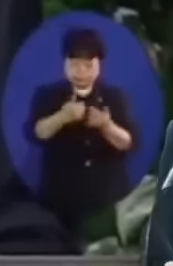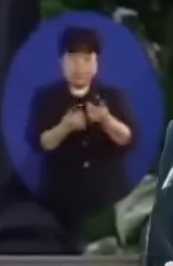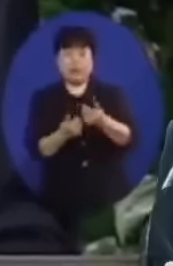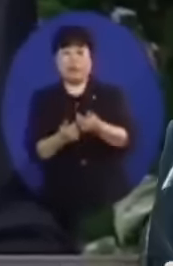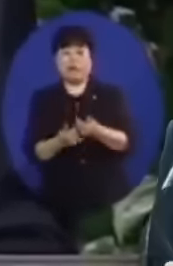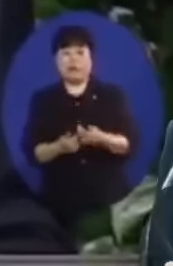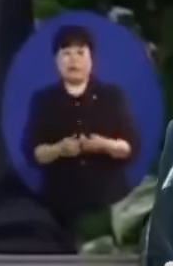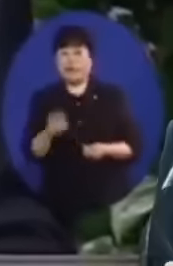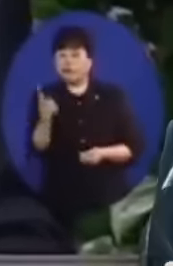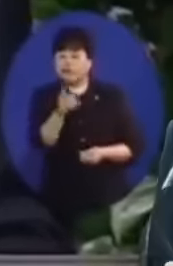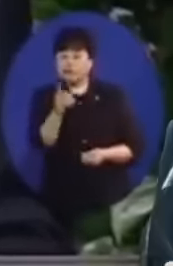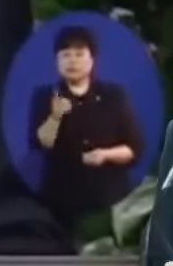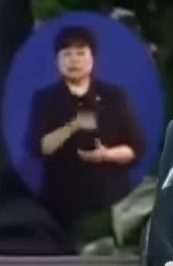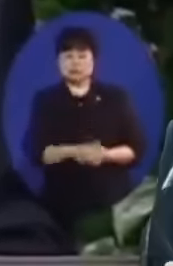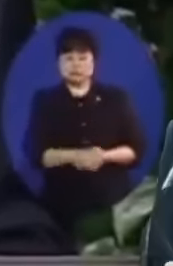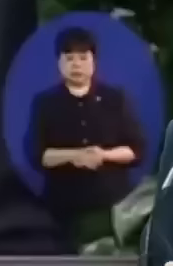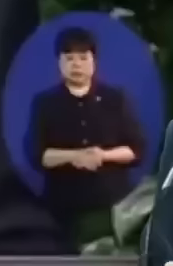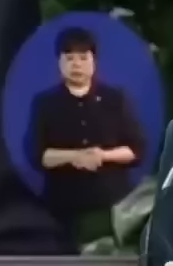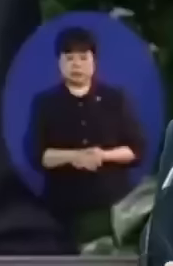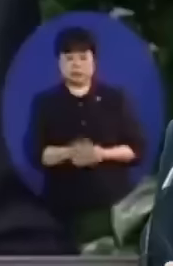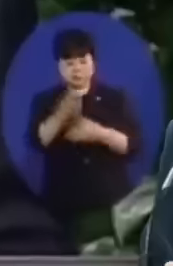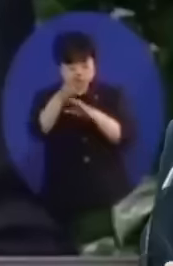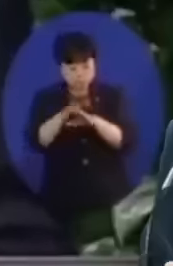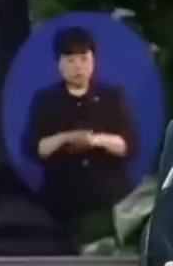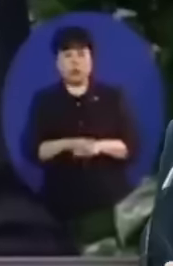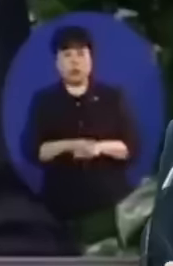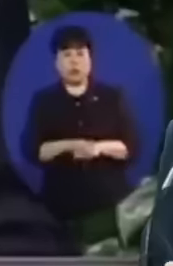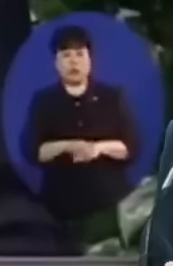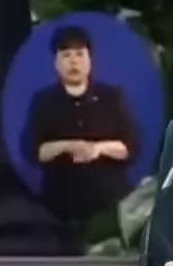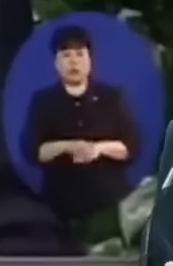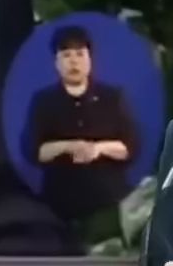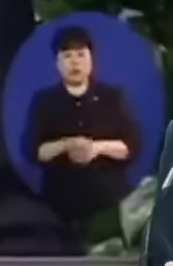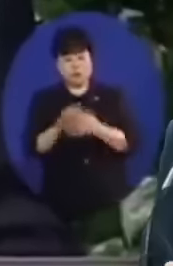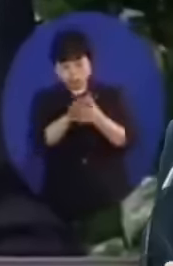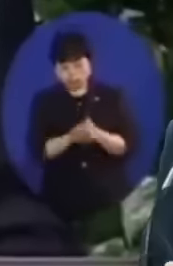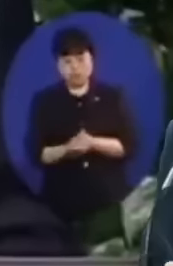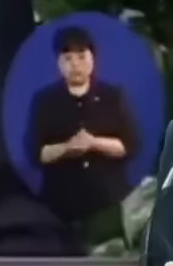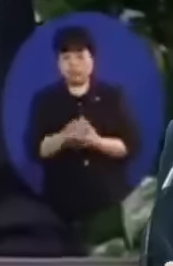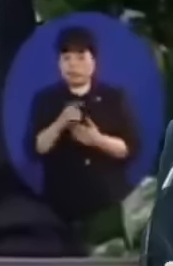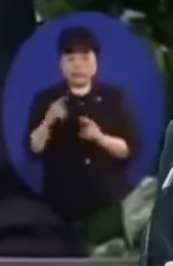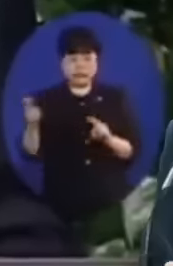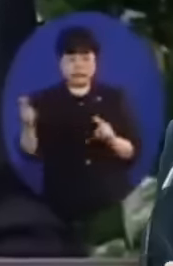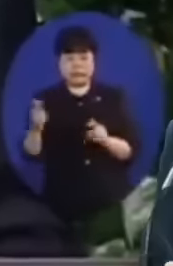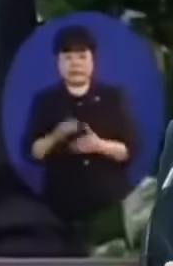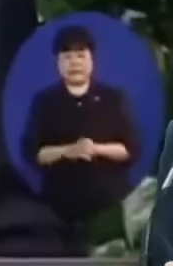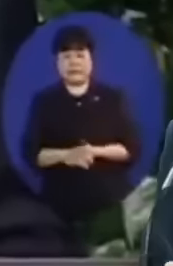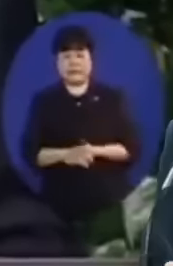그것이 무슨 성도요 무슨 친구인 것입니까?